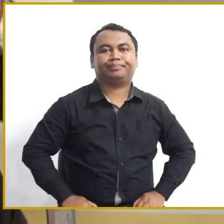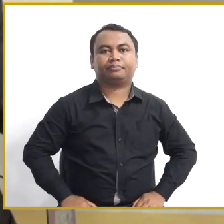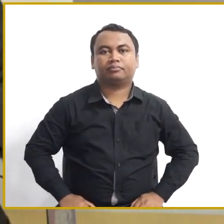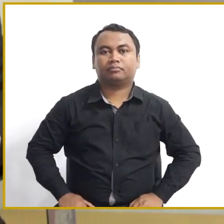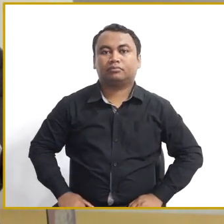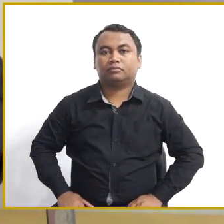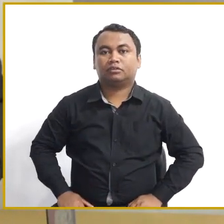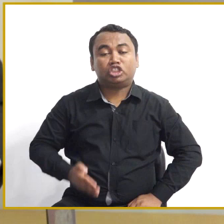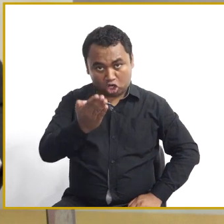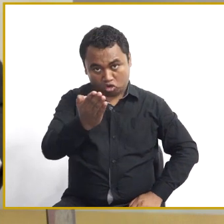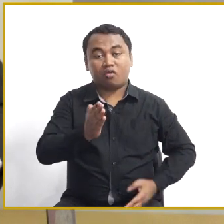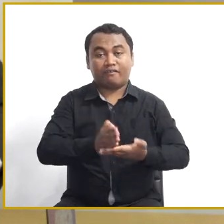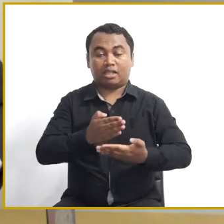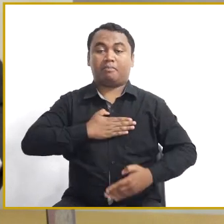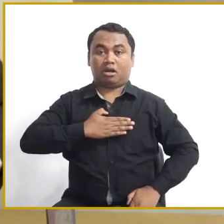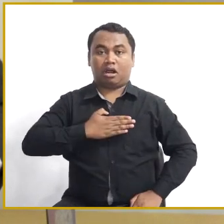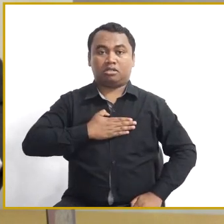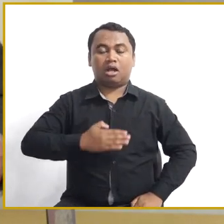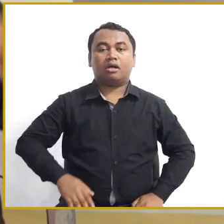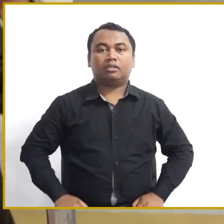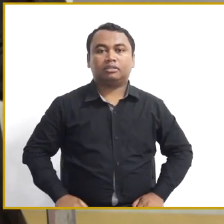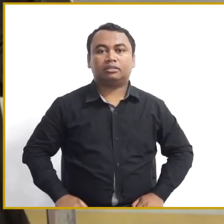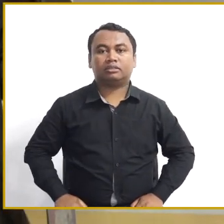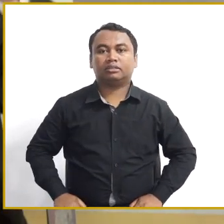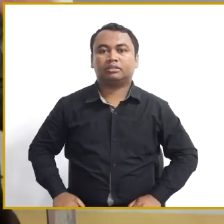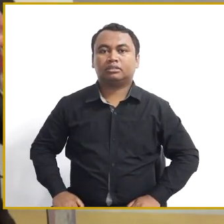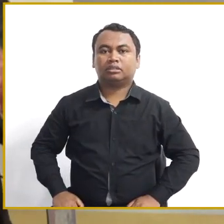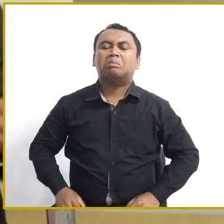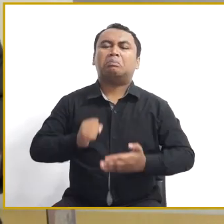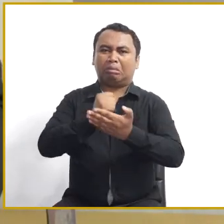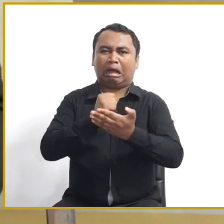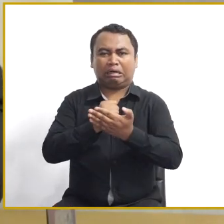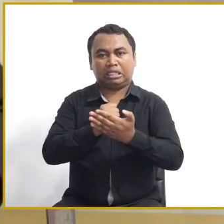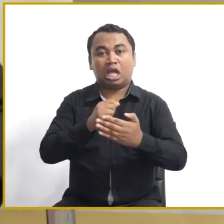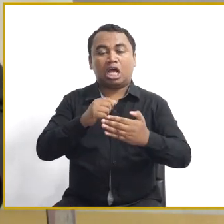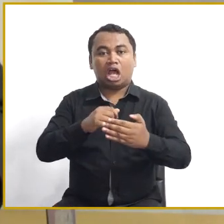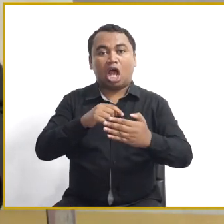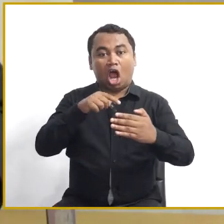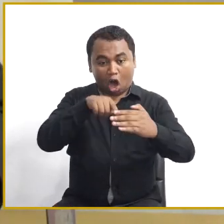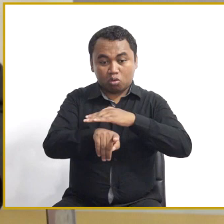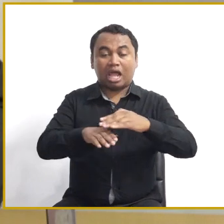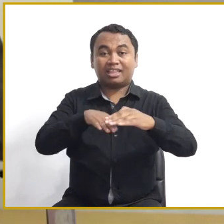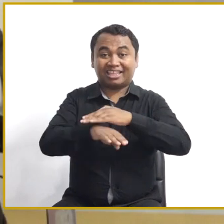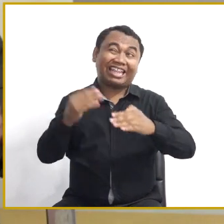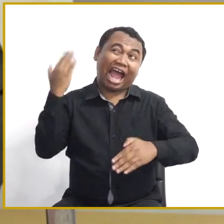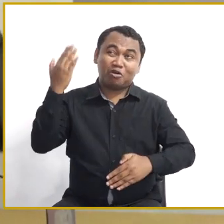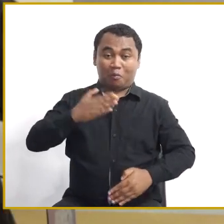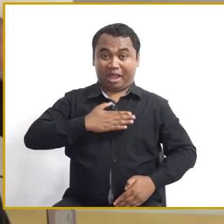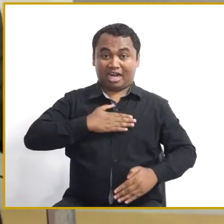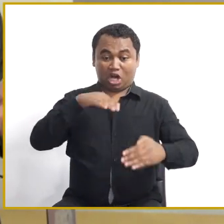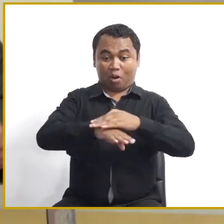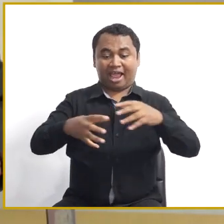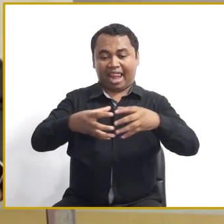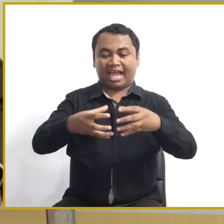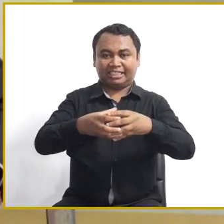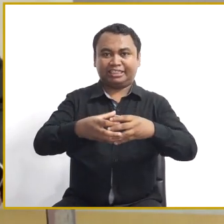Ianao olona ny anatra Abraham Razafy, anisan'ny zavatra nampitomany zany hoe gisy tao ampianarana zany hoe andeha zaranao de